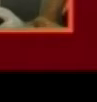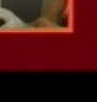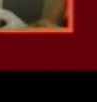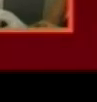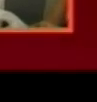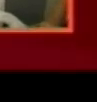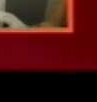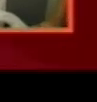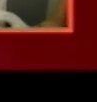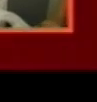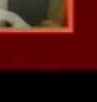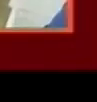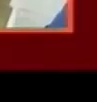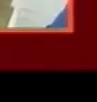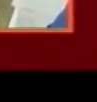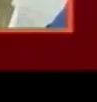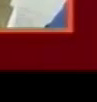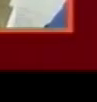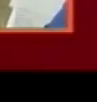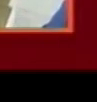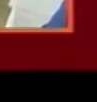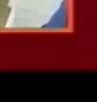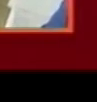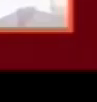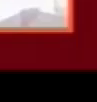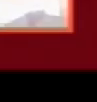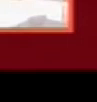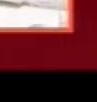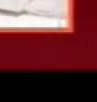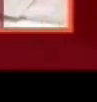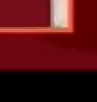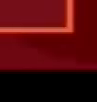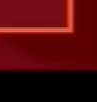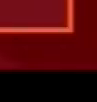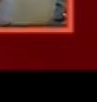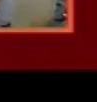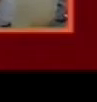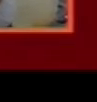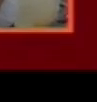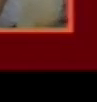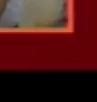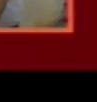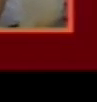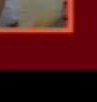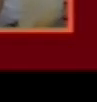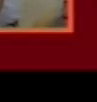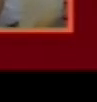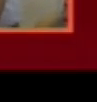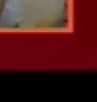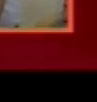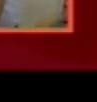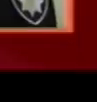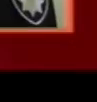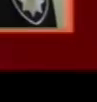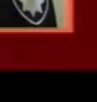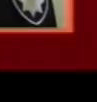Представники дільниць області передають протоколи разом із бюлетенями до окружних комісій. 7 повідомлень про можливі